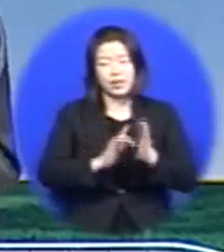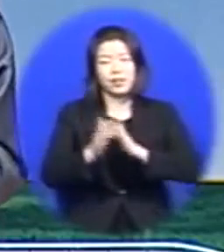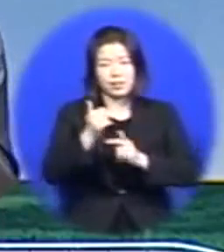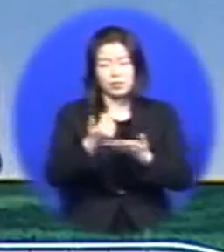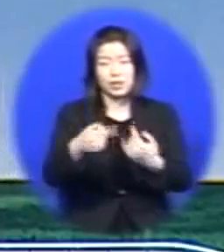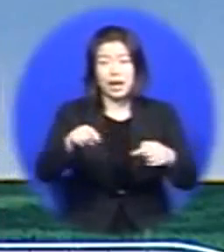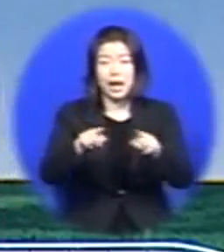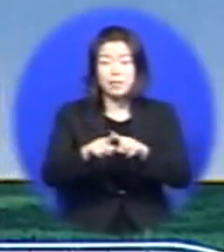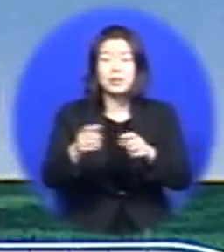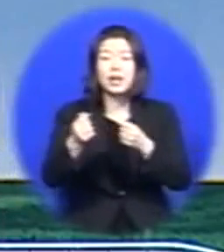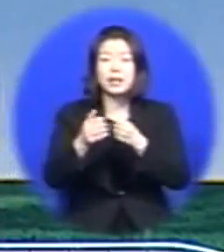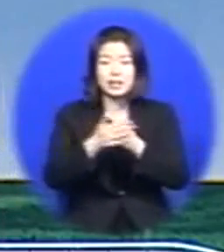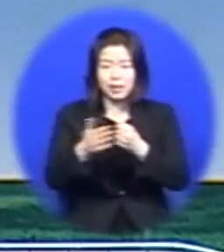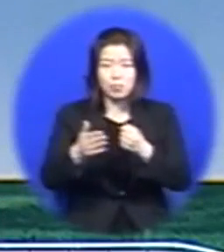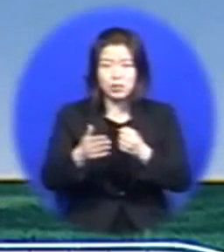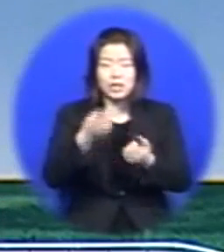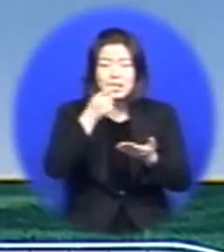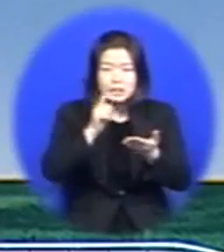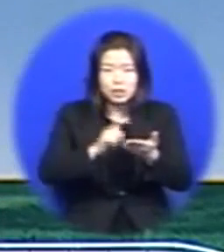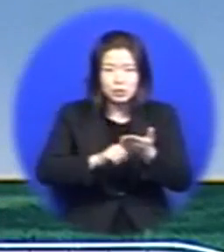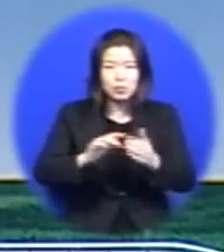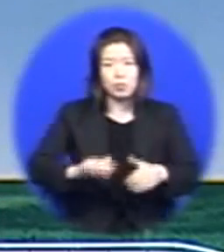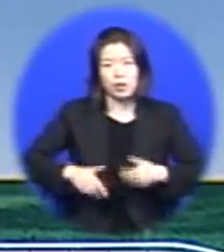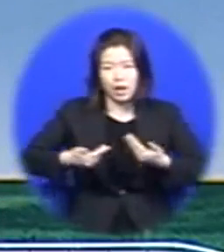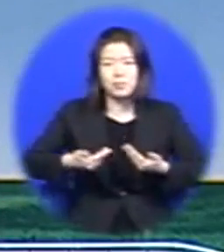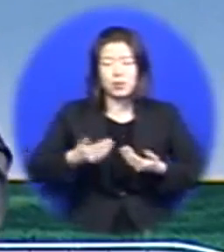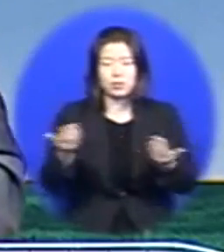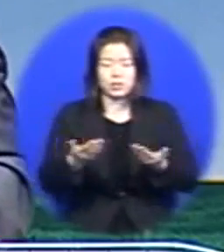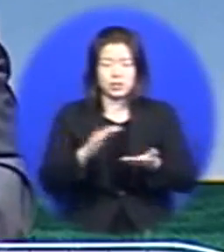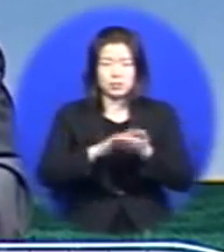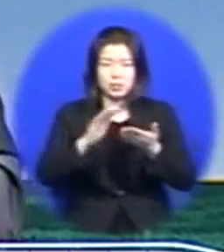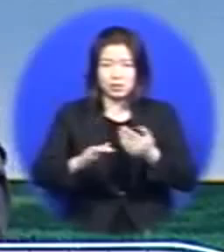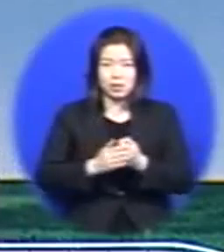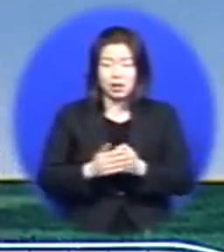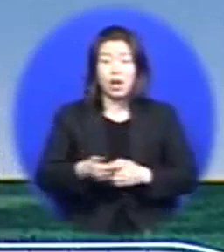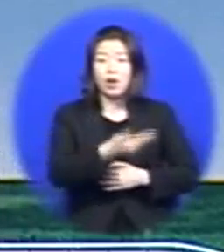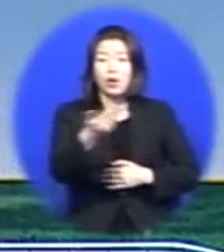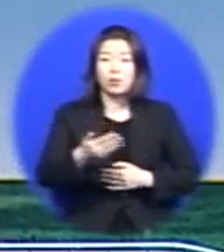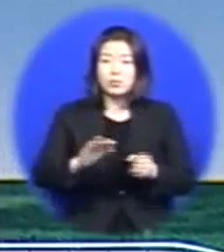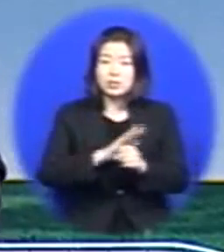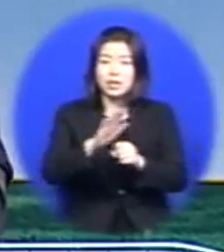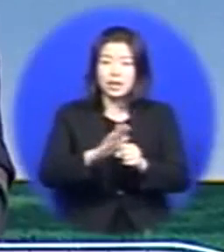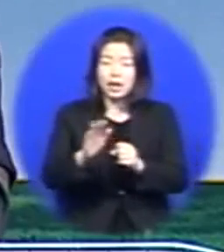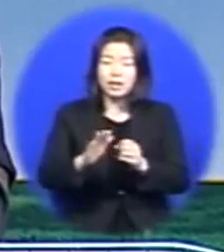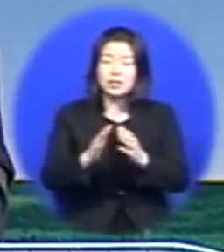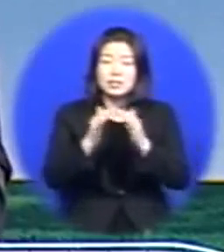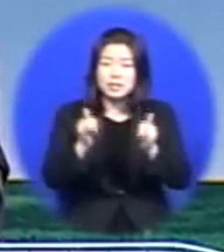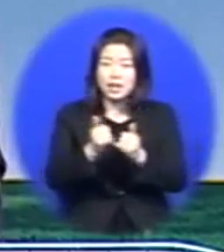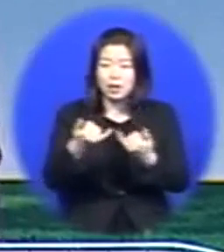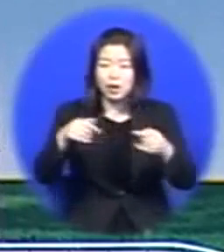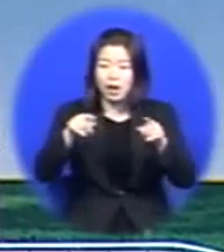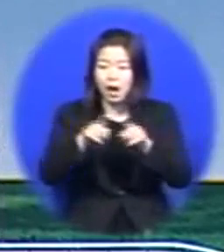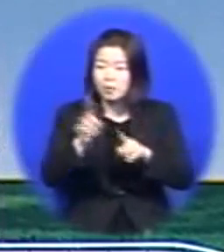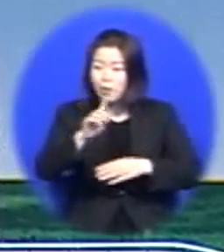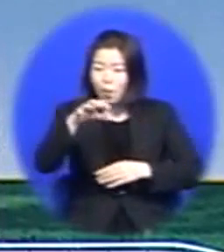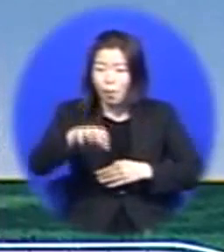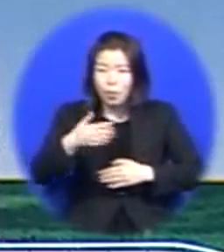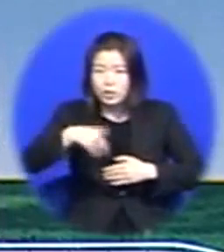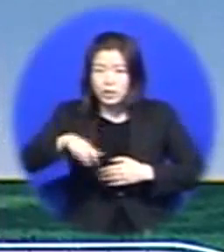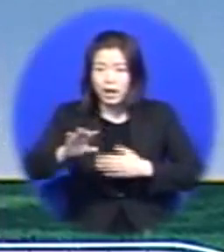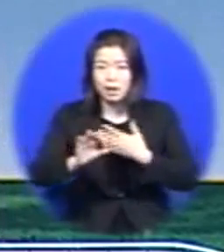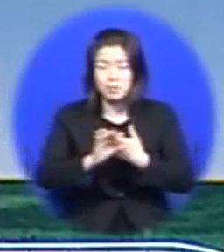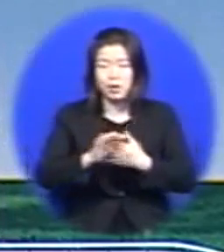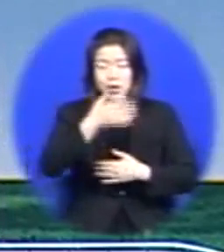예수님과 함께 하니까 쉽고 가벼운 거예요. 여러분도 사랑하는 사람하고 어디를 가면 힘든 길을